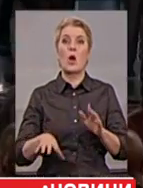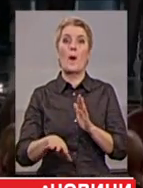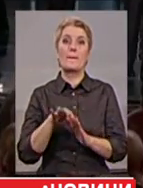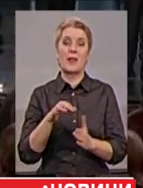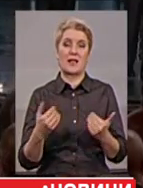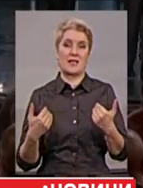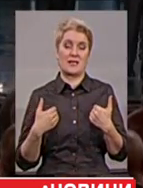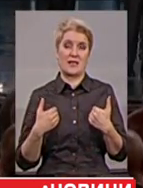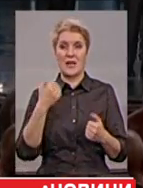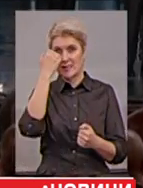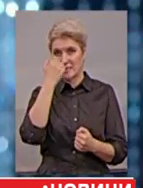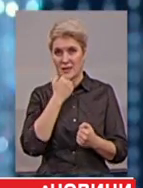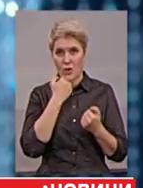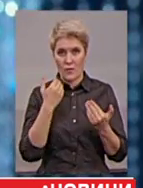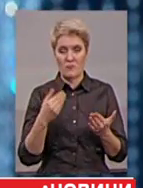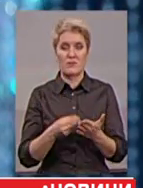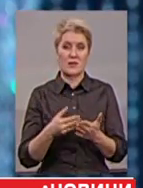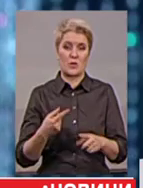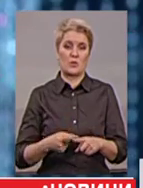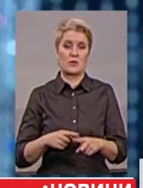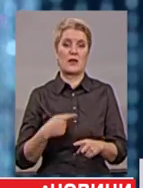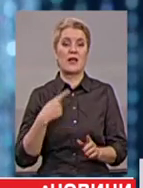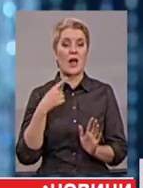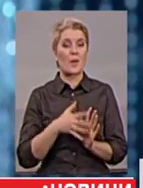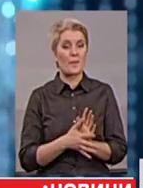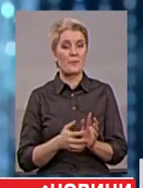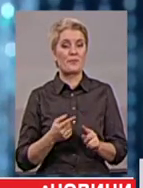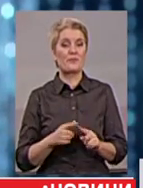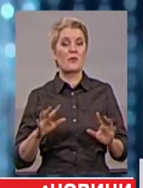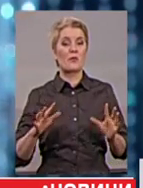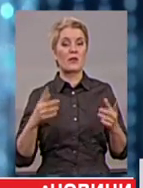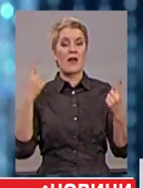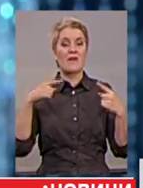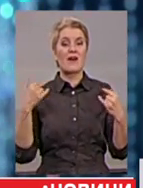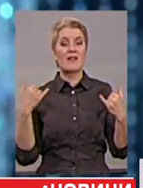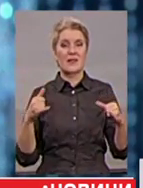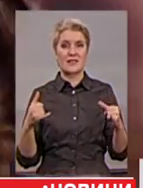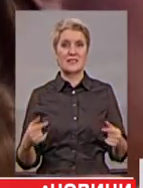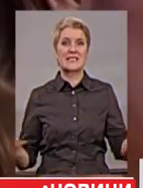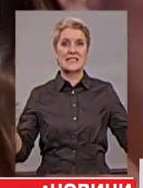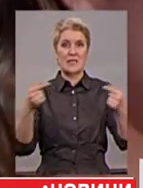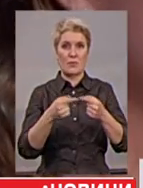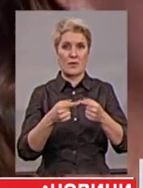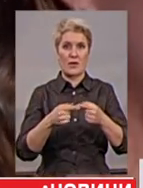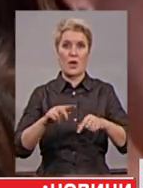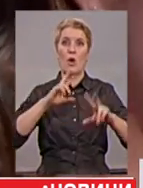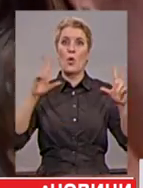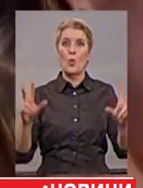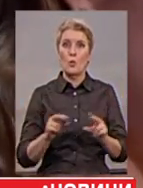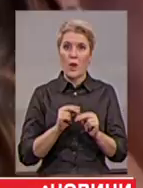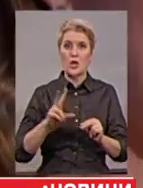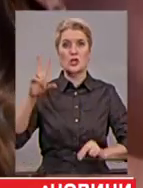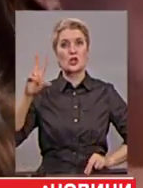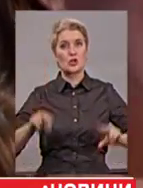Дякую за ваш вибір. Я ціную це. Я розумію, що такий момент – фантастичний збіг удачі та шансу. Тож хочу подякувати